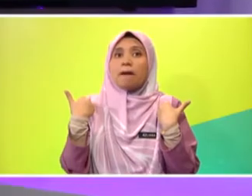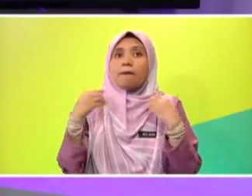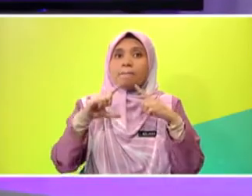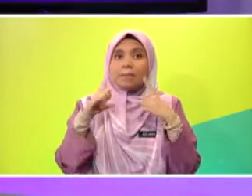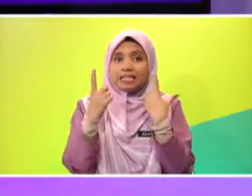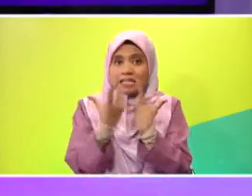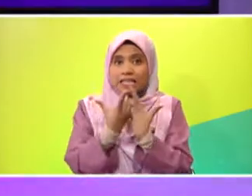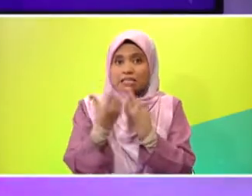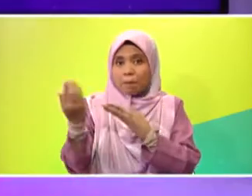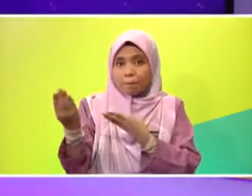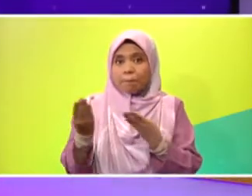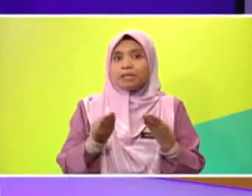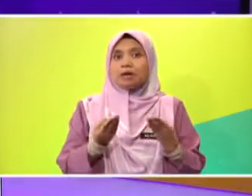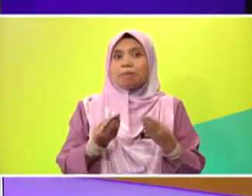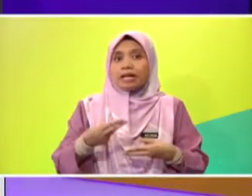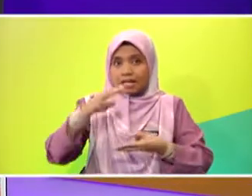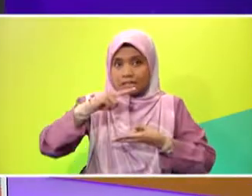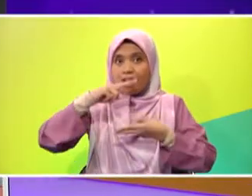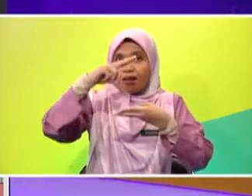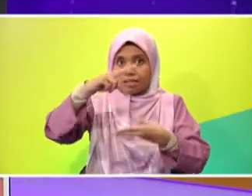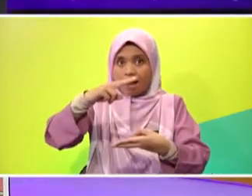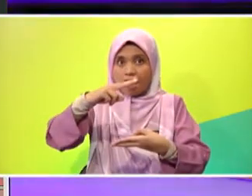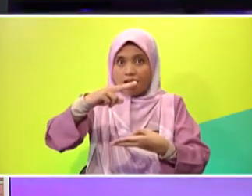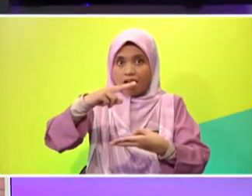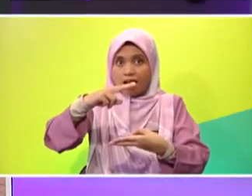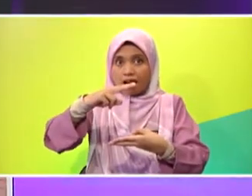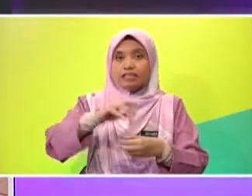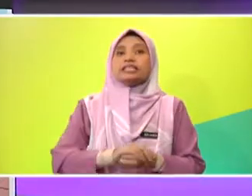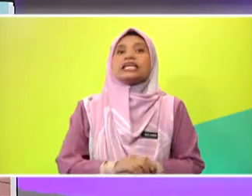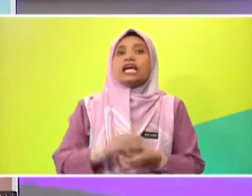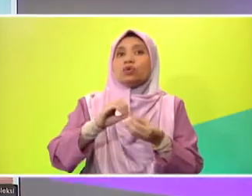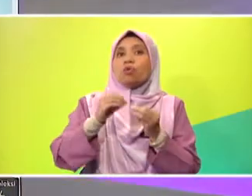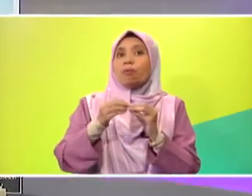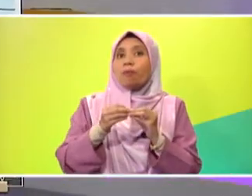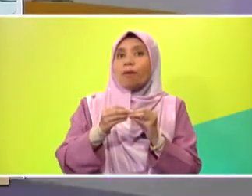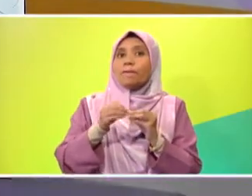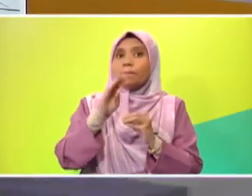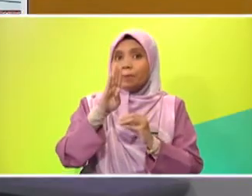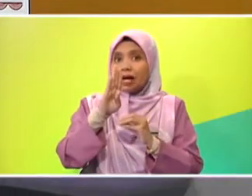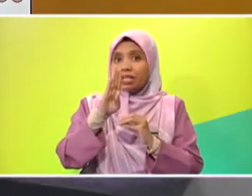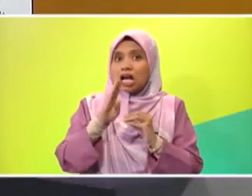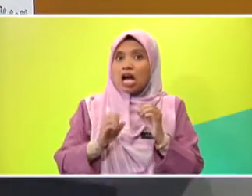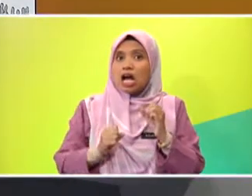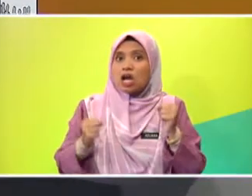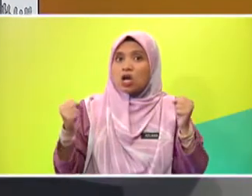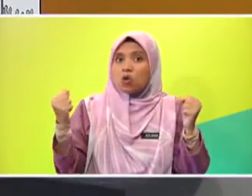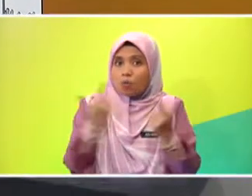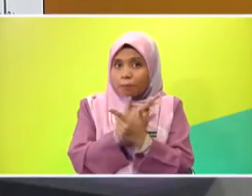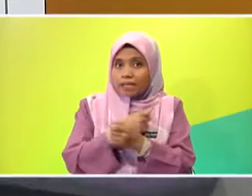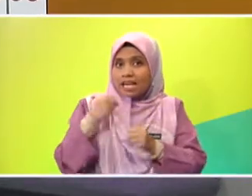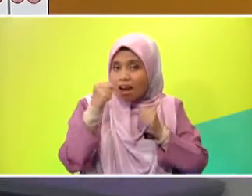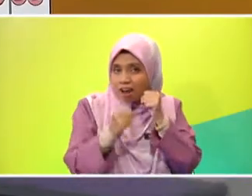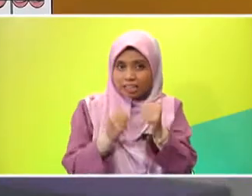hadiah betul diet ini acara kegemaran cek nuzul yaitu number lari